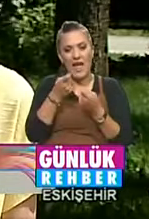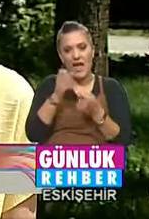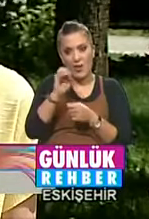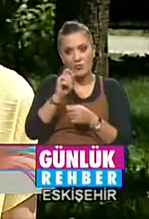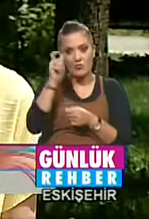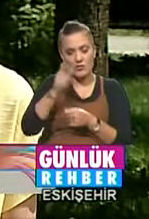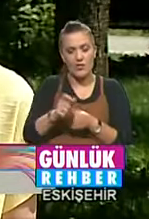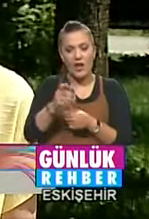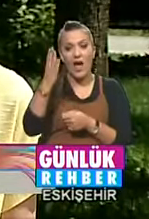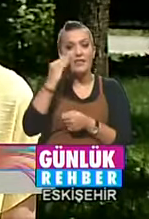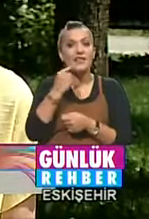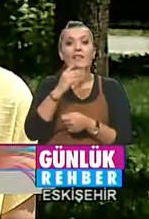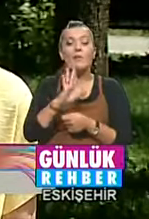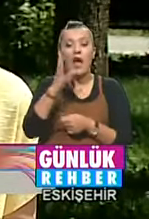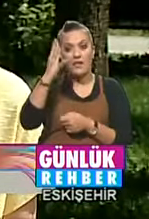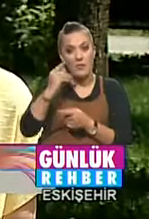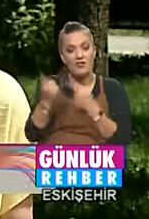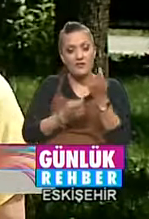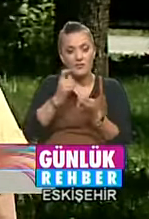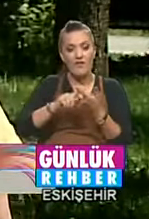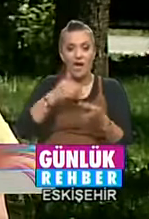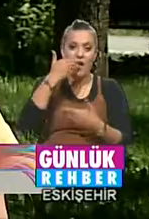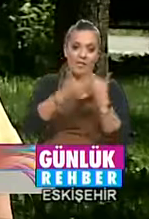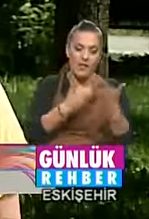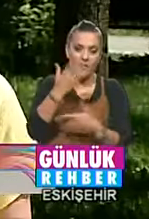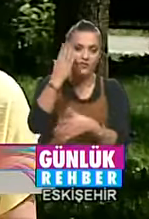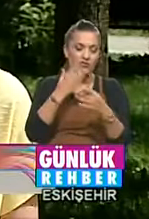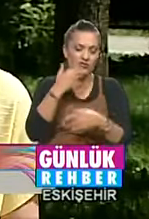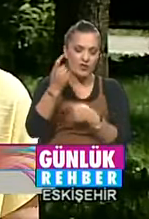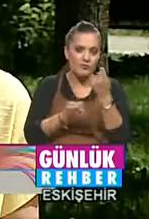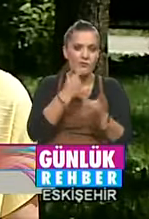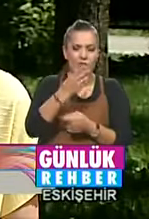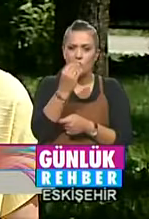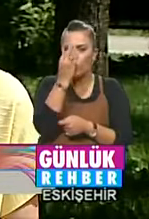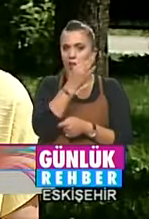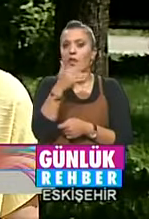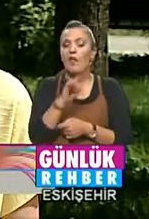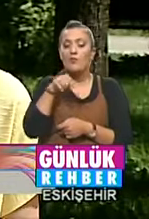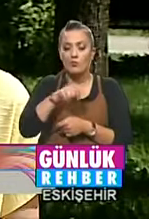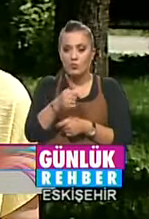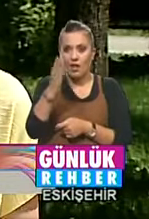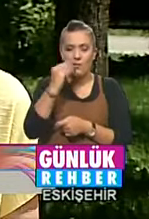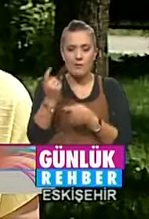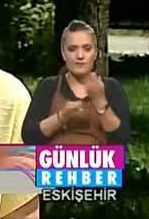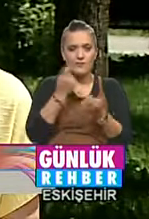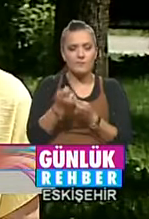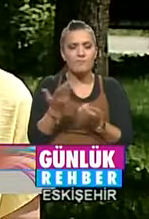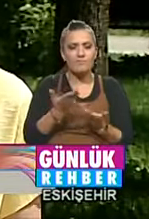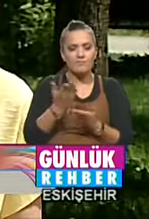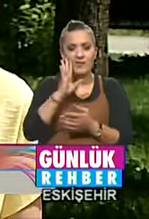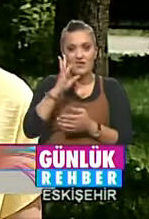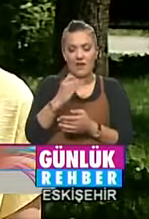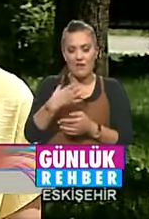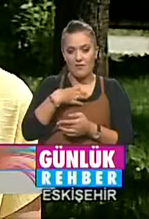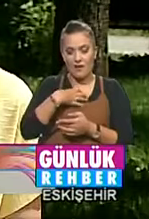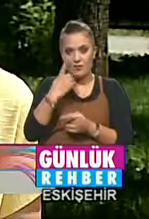söz ediyoruz. Anladı demiyoruz. Anlamaya evet. çalışıyor ve anlatmaya çalışıyor dedik. Evet. Kolay değil bugün bile anlamaya çalışmak. Halbuki evet. cevher